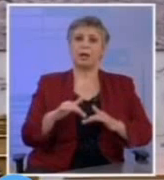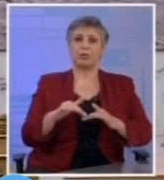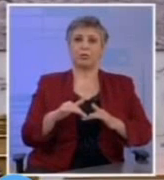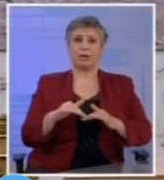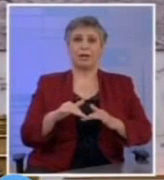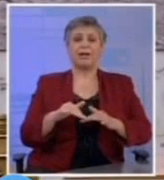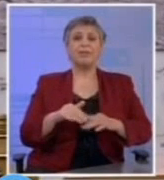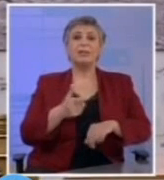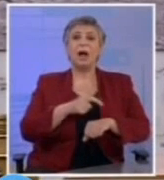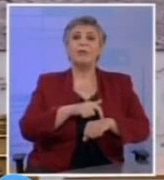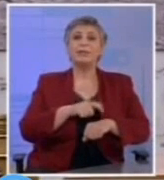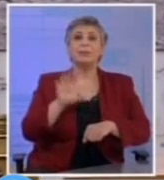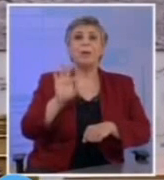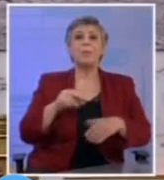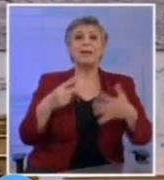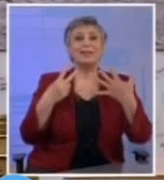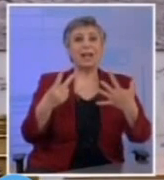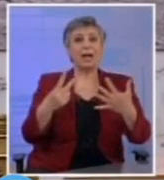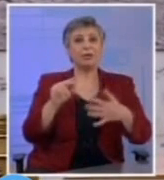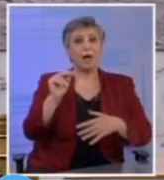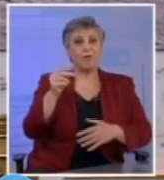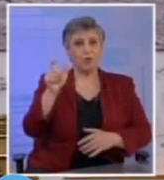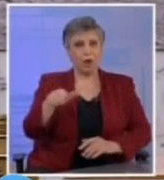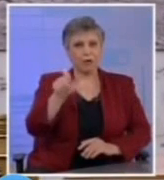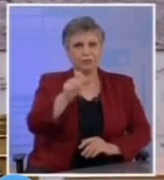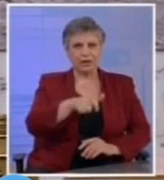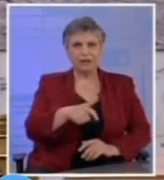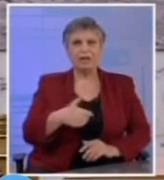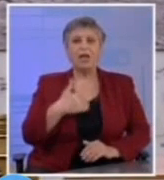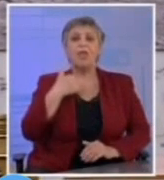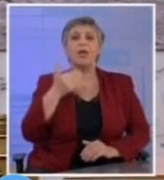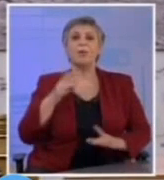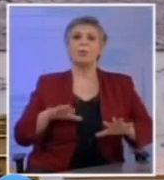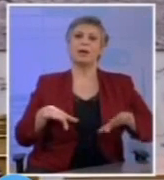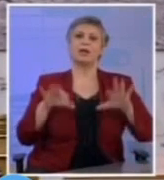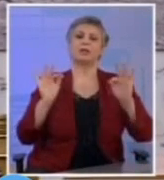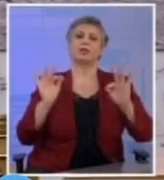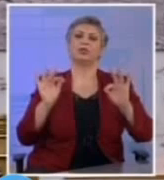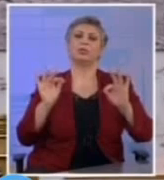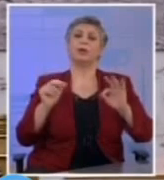57 βουλευτές δεν μπορεί να ξεκινήσει η συζήτηση. Ας